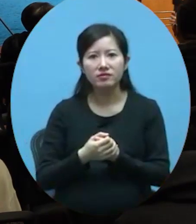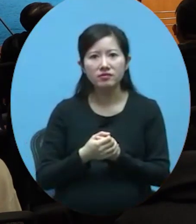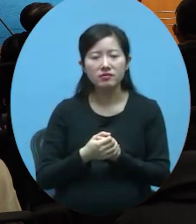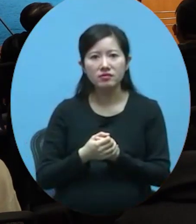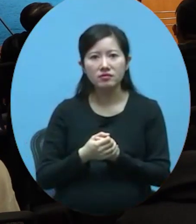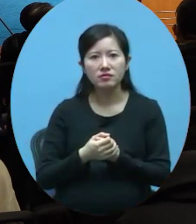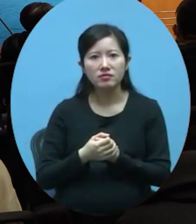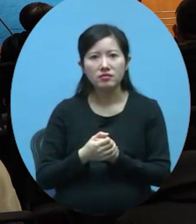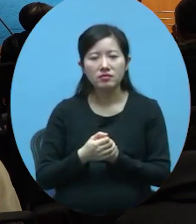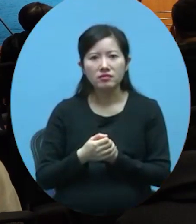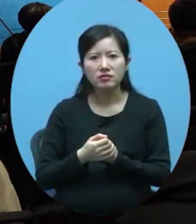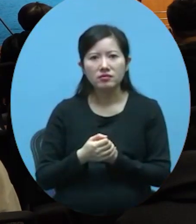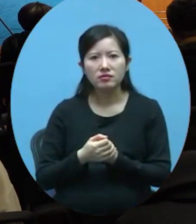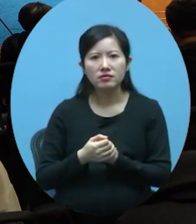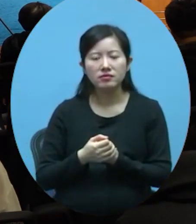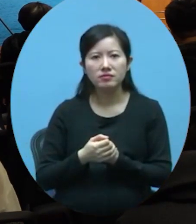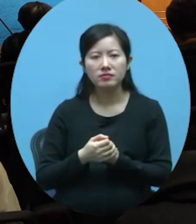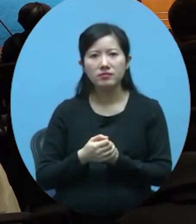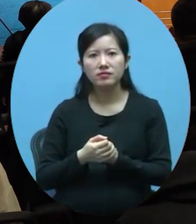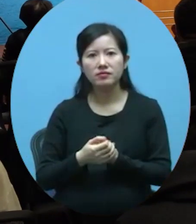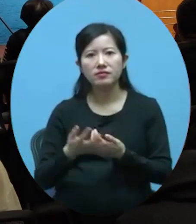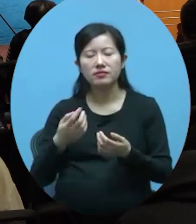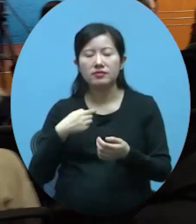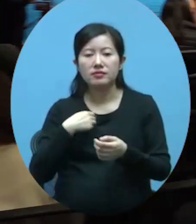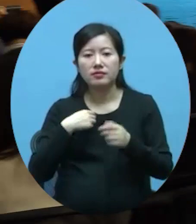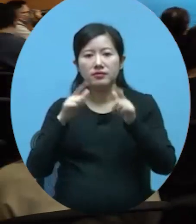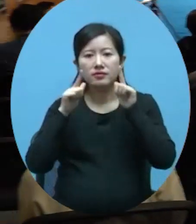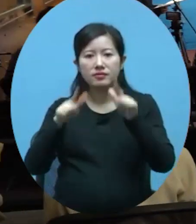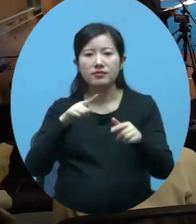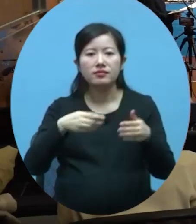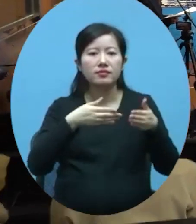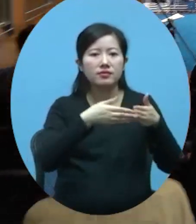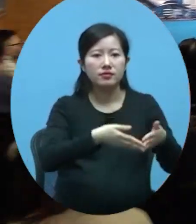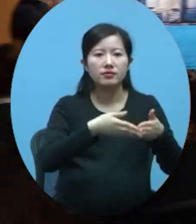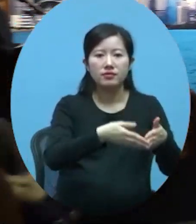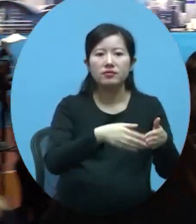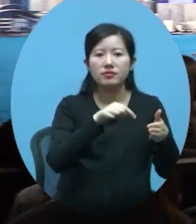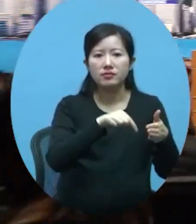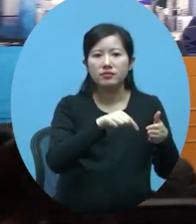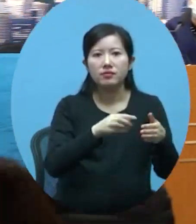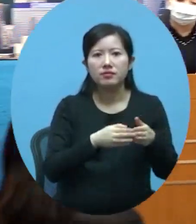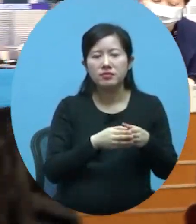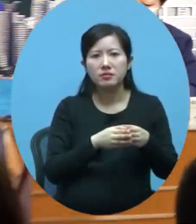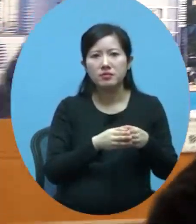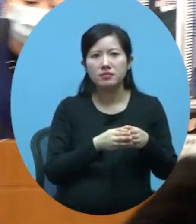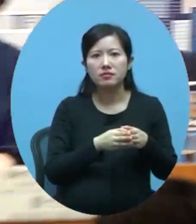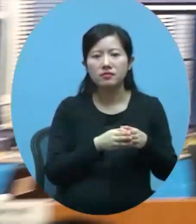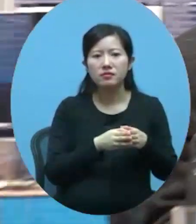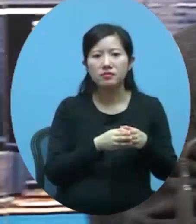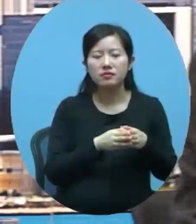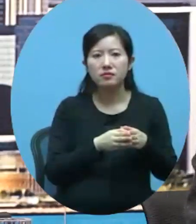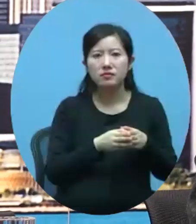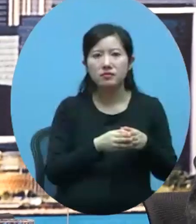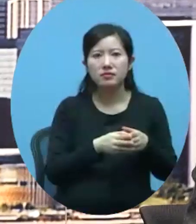好谢谢或者我回答回鑽石公主红的问题首先呢我们要